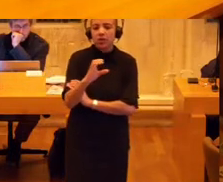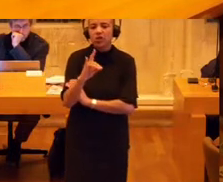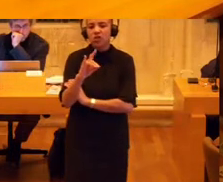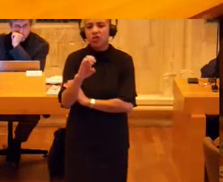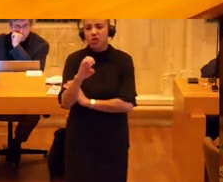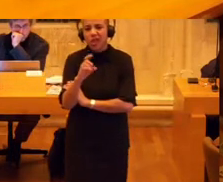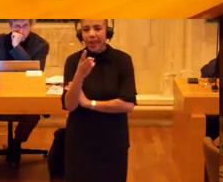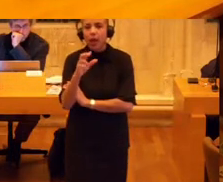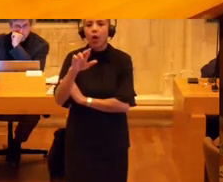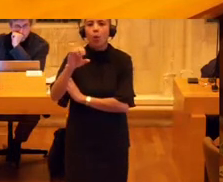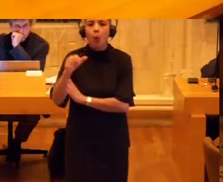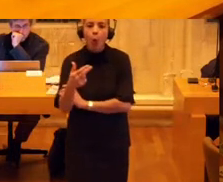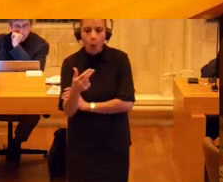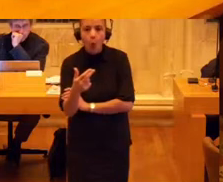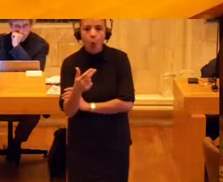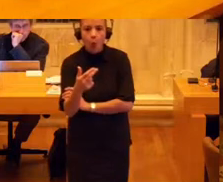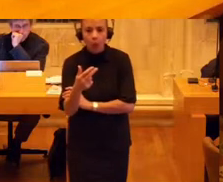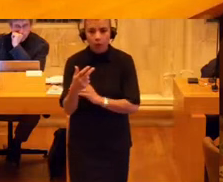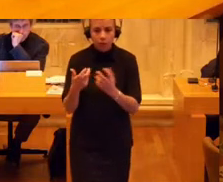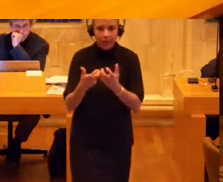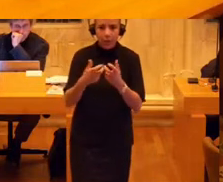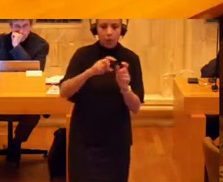de la publicité lumineuse